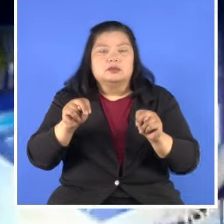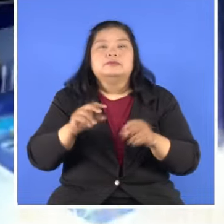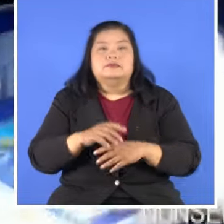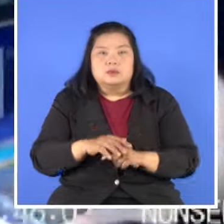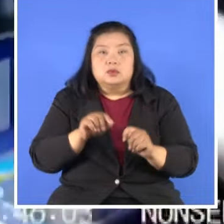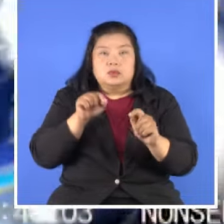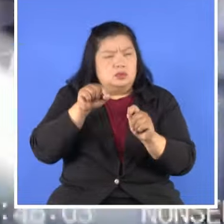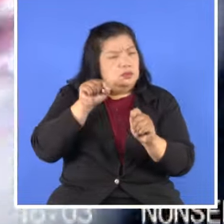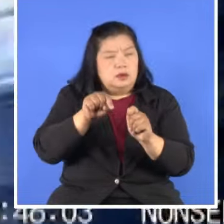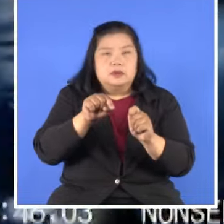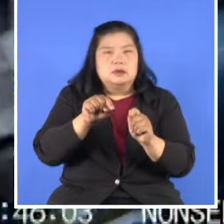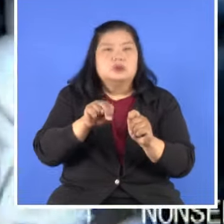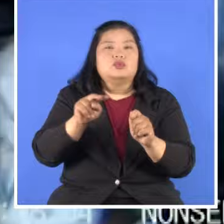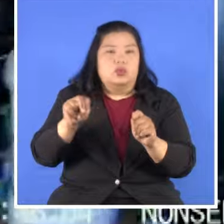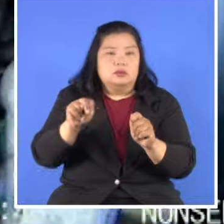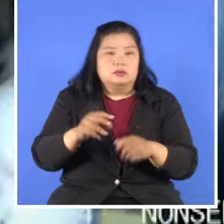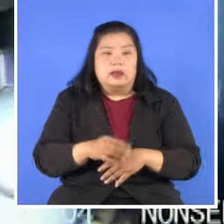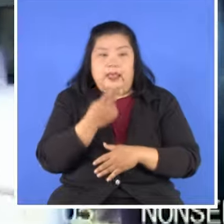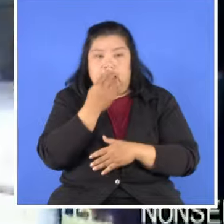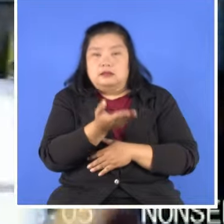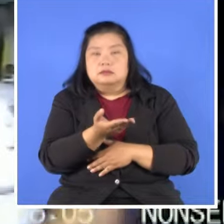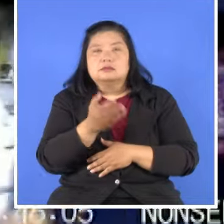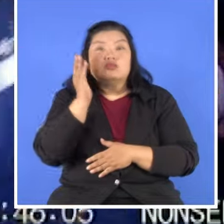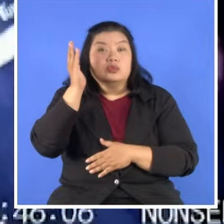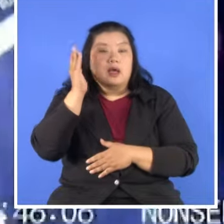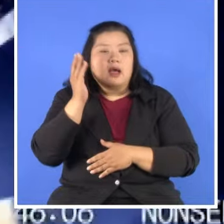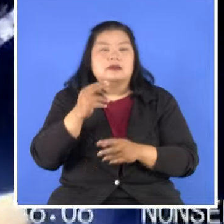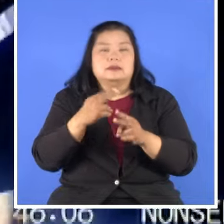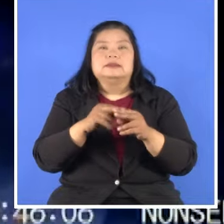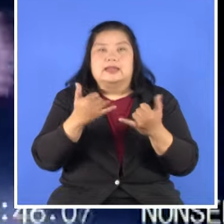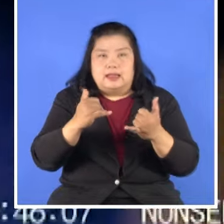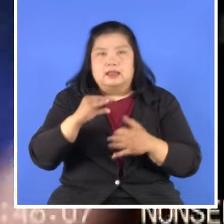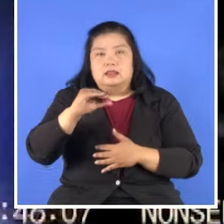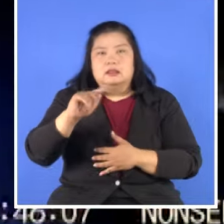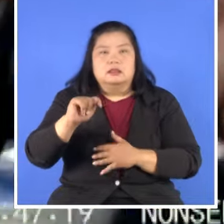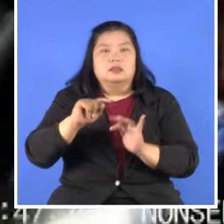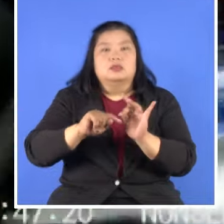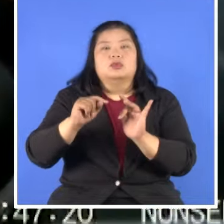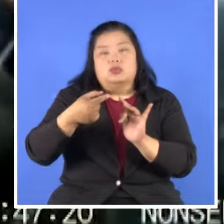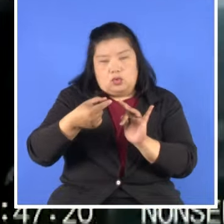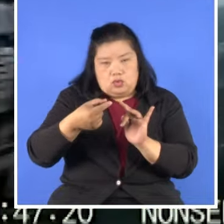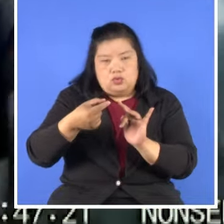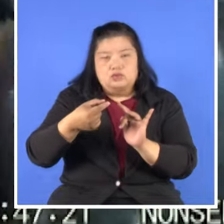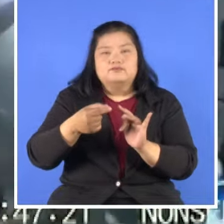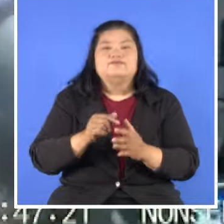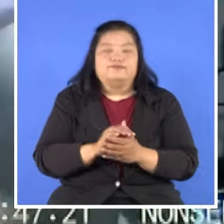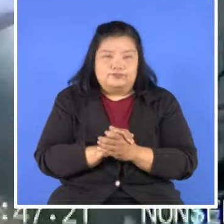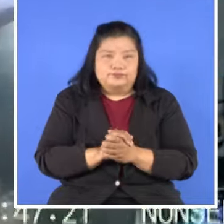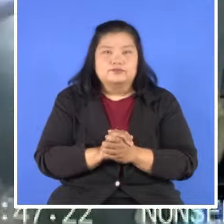บุรีครับคนก่อเหตุทำร้ายแม่ชื่อเล่นชื่อว่าโต้งชื่อจริงชื่อภาคภูมิรอดเรืองนะ